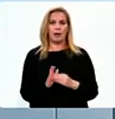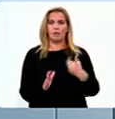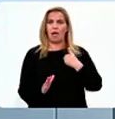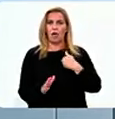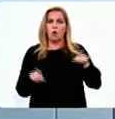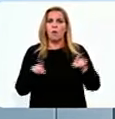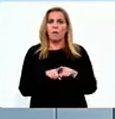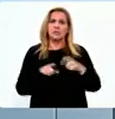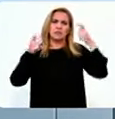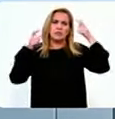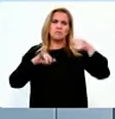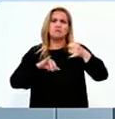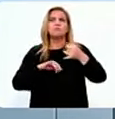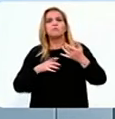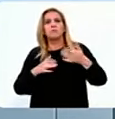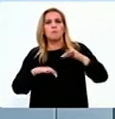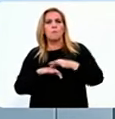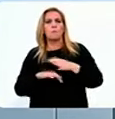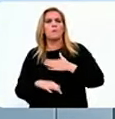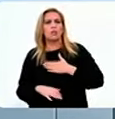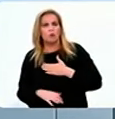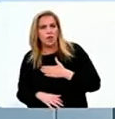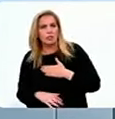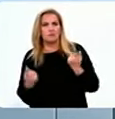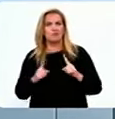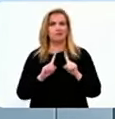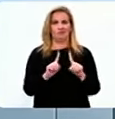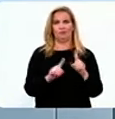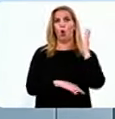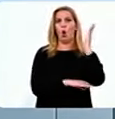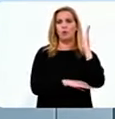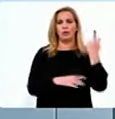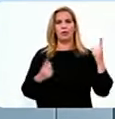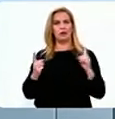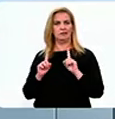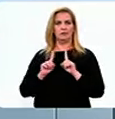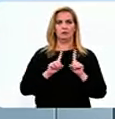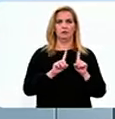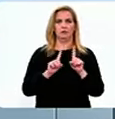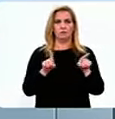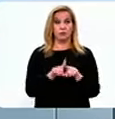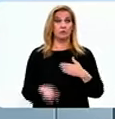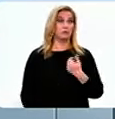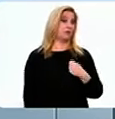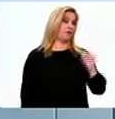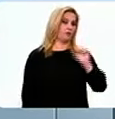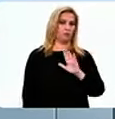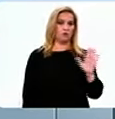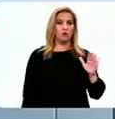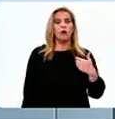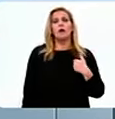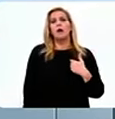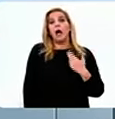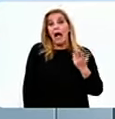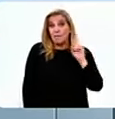μας, εν πάση περιπτώσει, στην εξέδρα, στην κεντρική προεκλογική ομιλία, εγώ είμαι με όλα αυτά αντίθετο, σαφώς θα υπήρχε πρόβλημα στην πορεία. Και